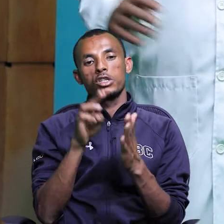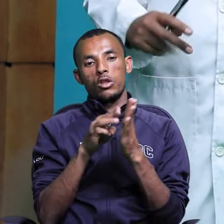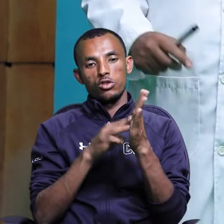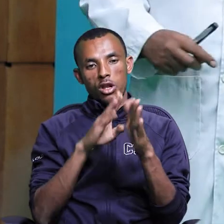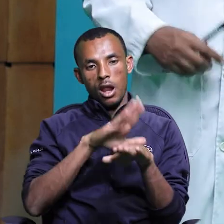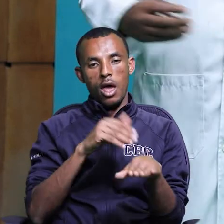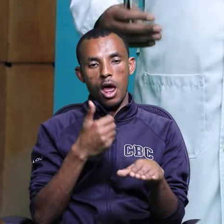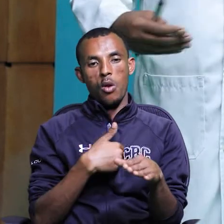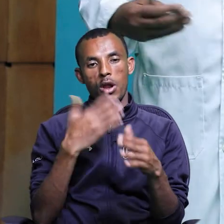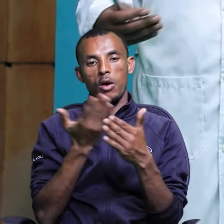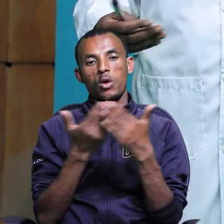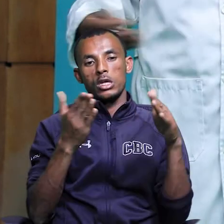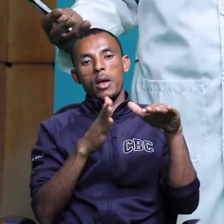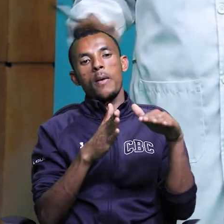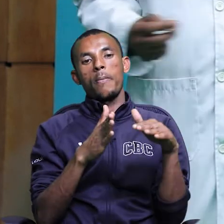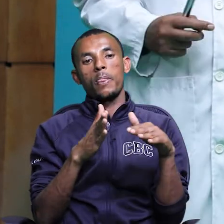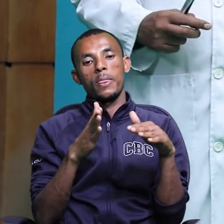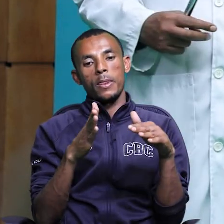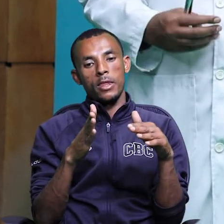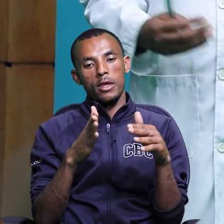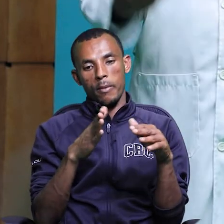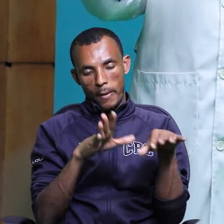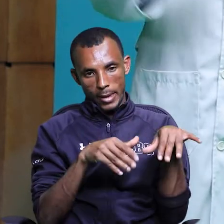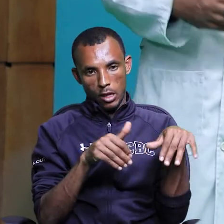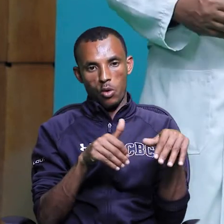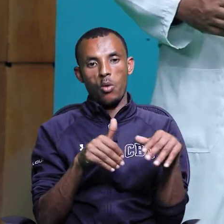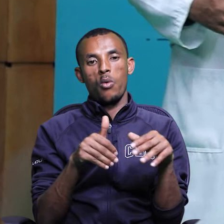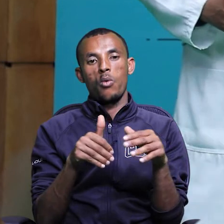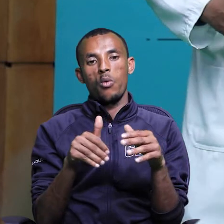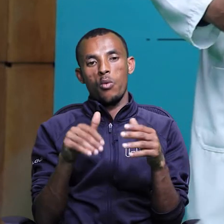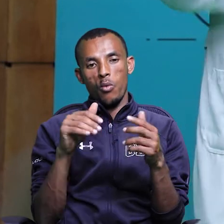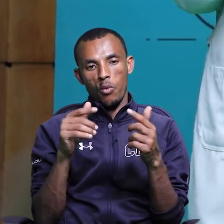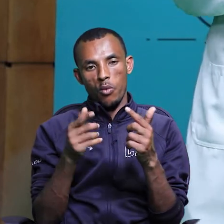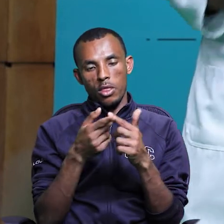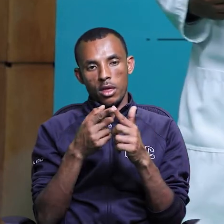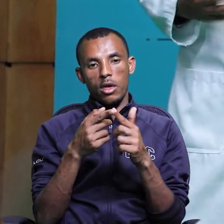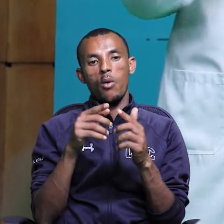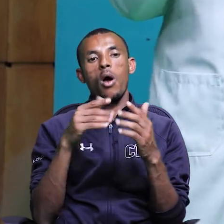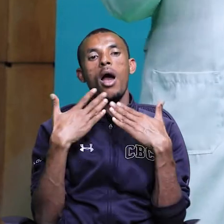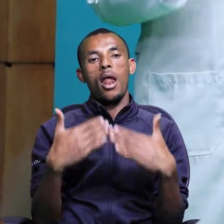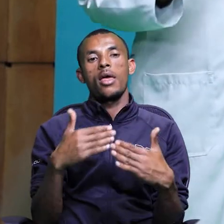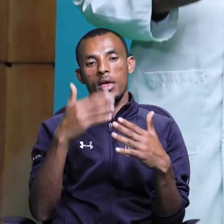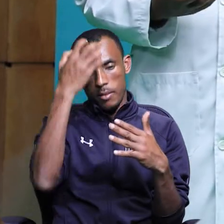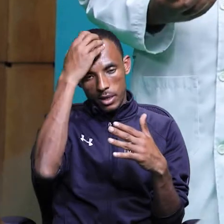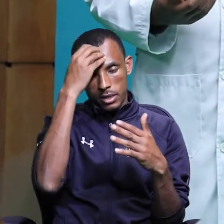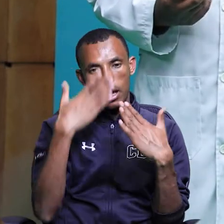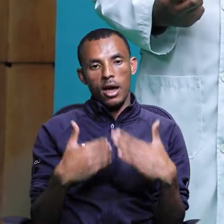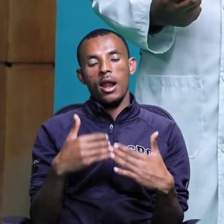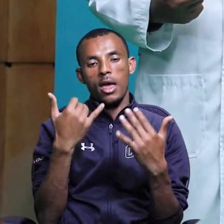ያሉትን ነገሮች ጥናታዊ አስተያየት ሰጥተዋል። ሁለተኛው አካል የመንግስት አካል ይህንን ጉዳይ